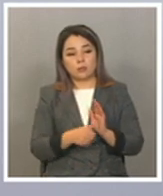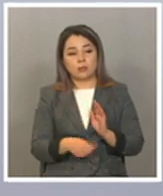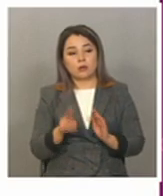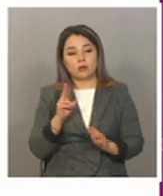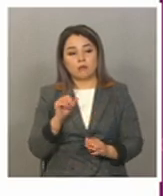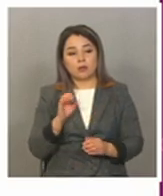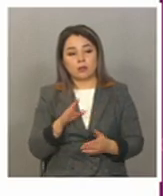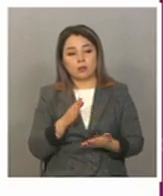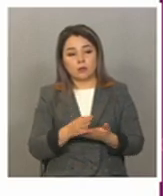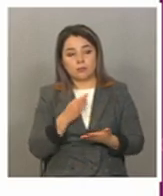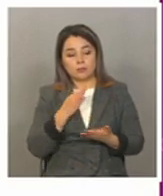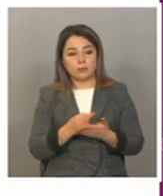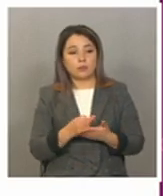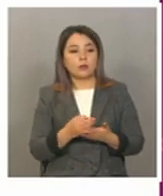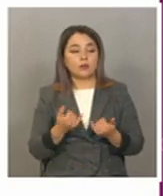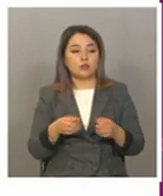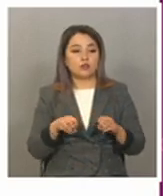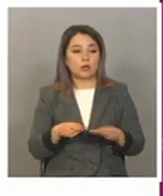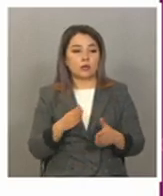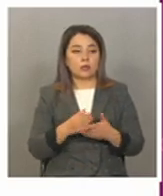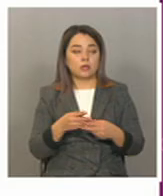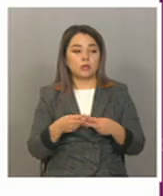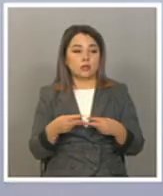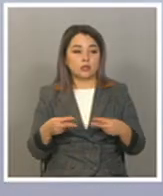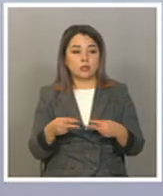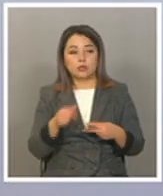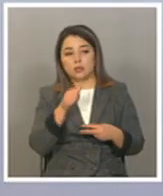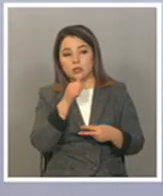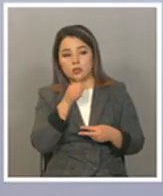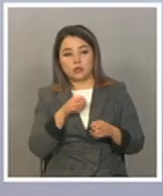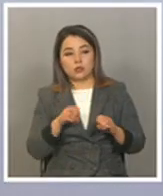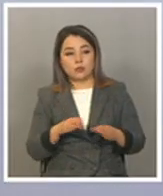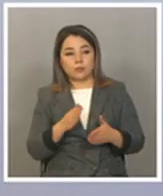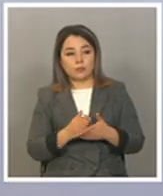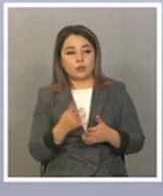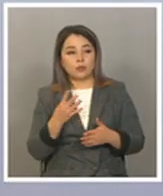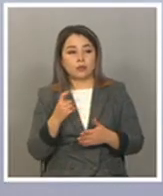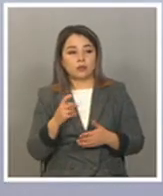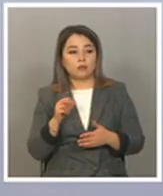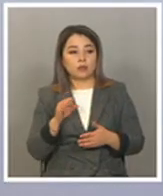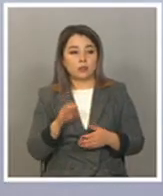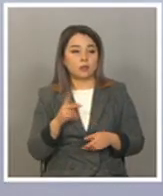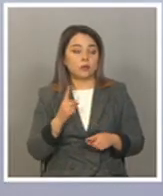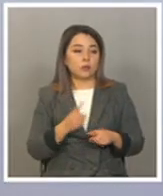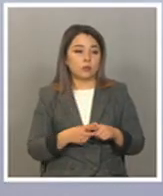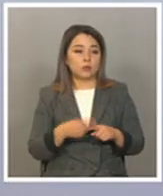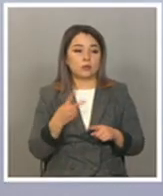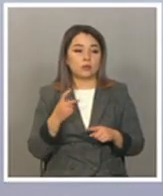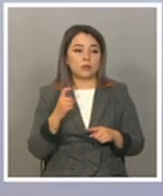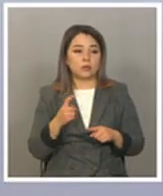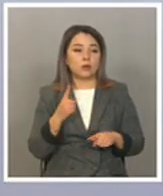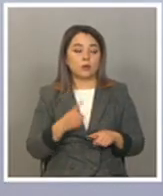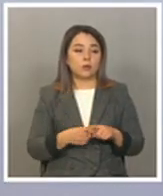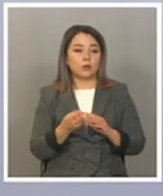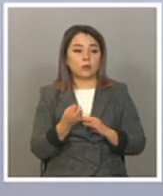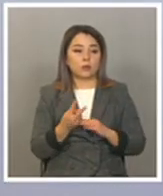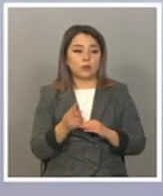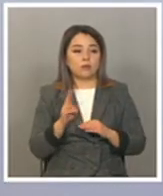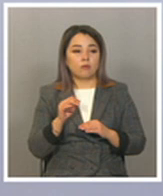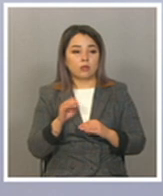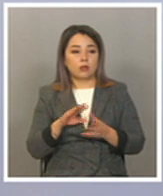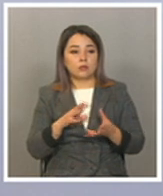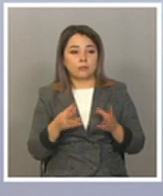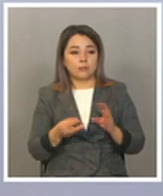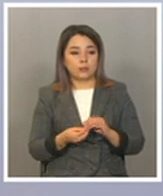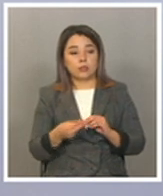квадраты. Шыққан теңдеуді шешейік. 4x квадрат қосылған 2x қосылған 12-ның